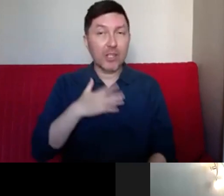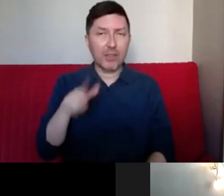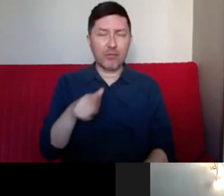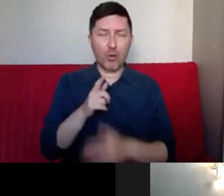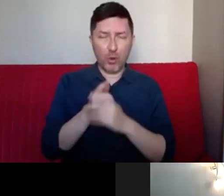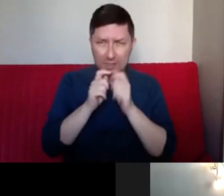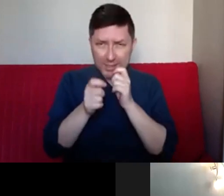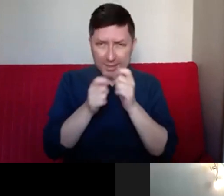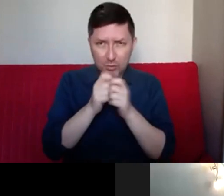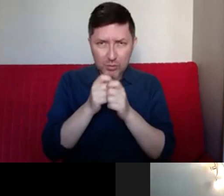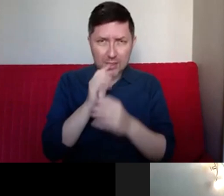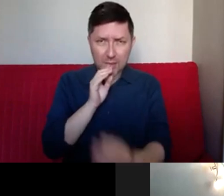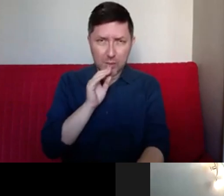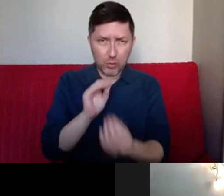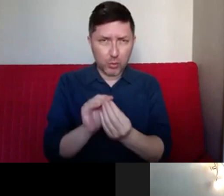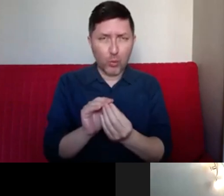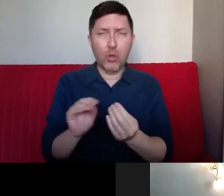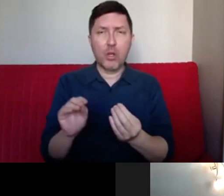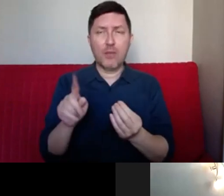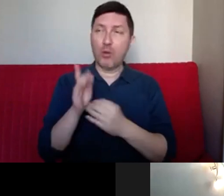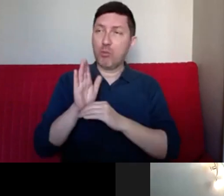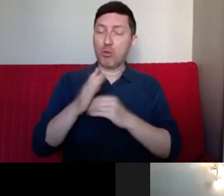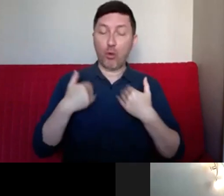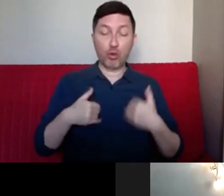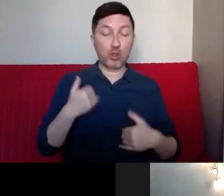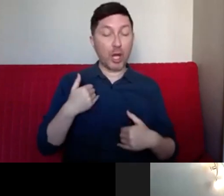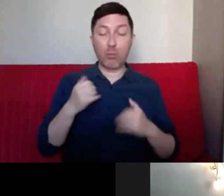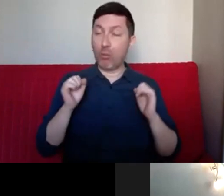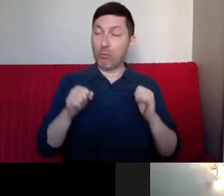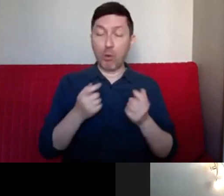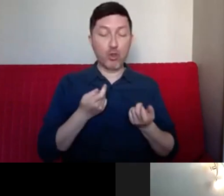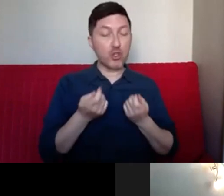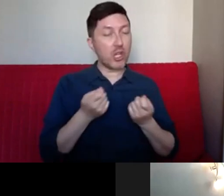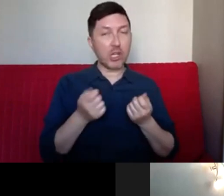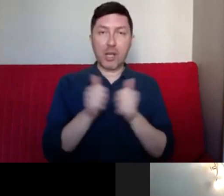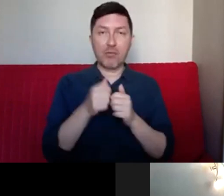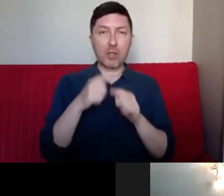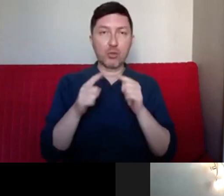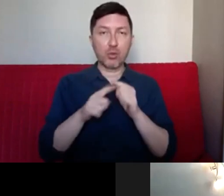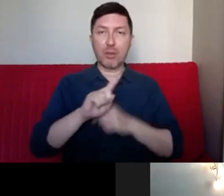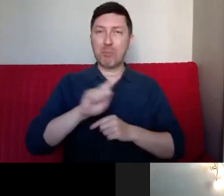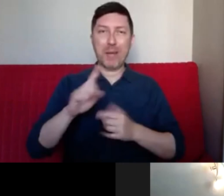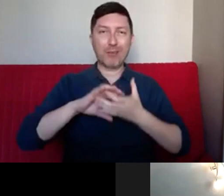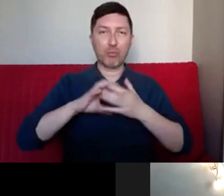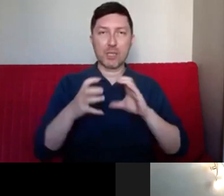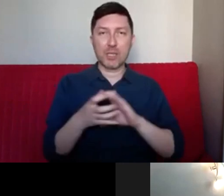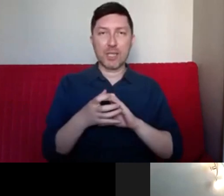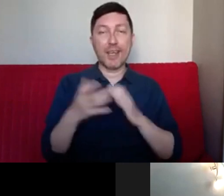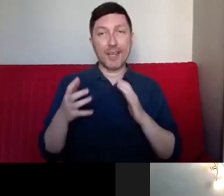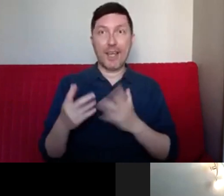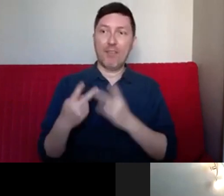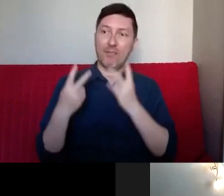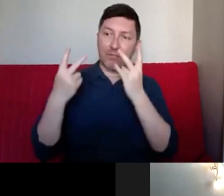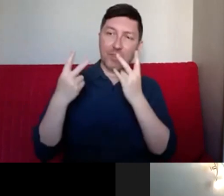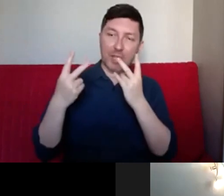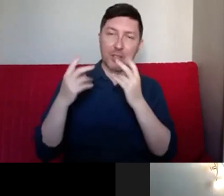une fois que cet handicap, on peut le gérer par des biais pas très compliqués. Et la plus-value, encore une fois, et une fois qu'ils voient